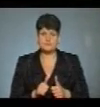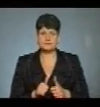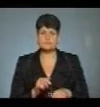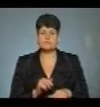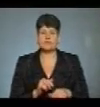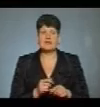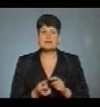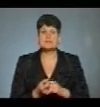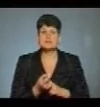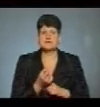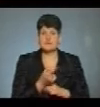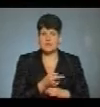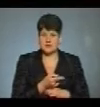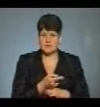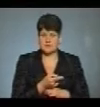вказують, звідки,